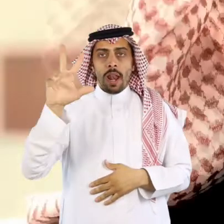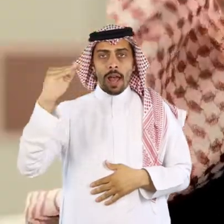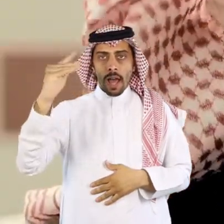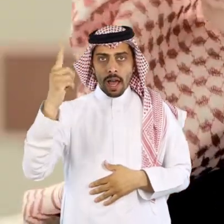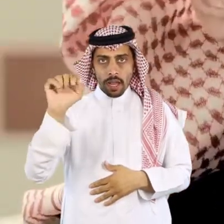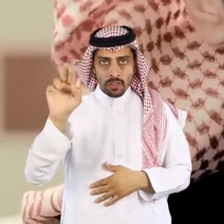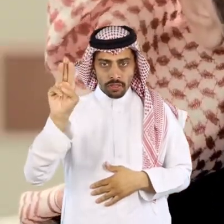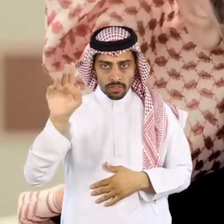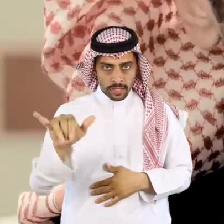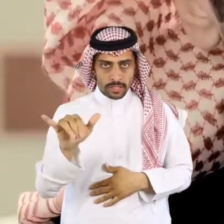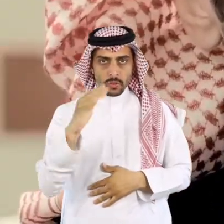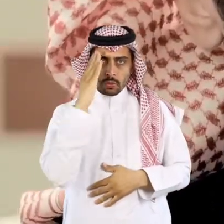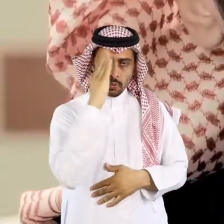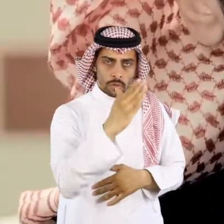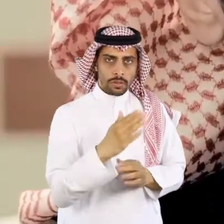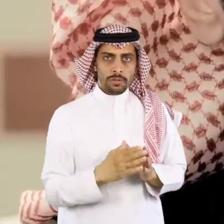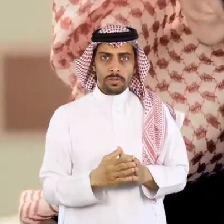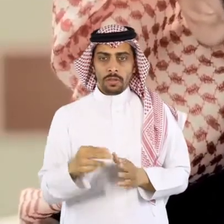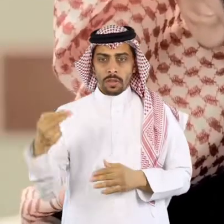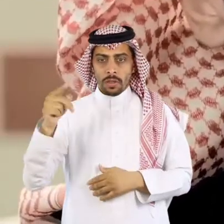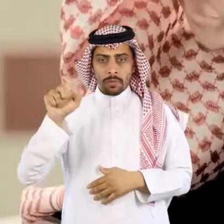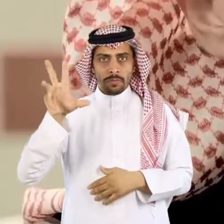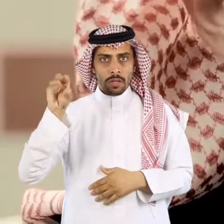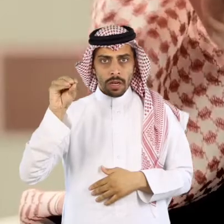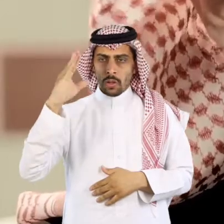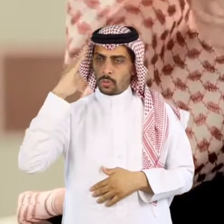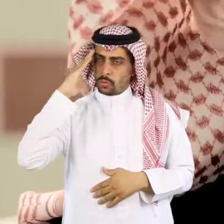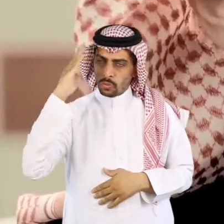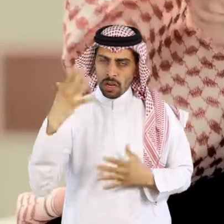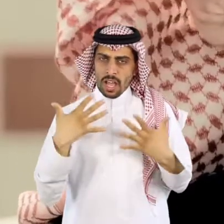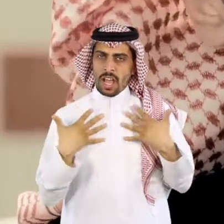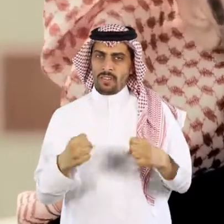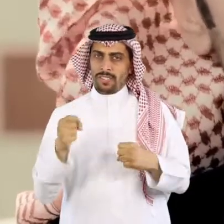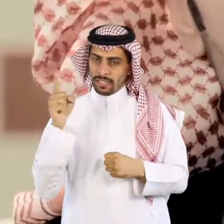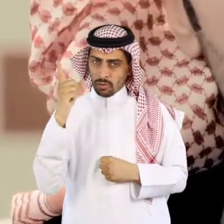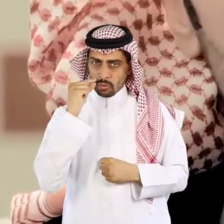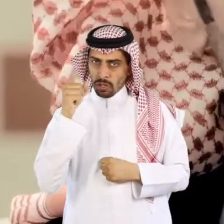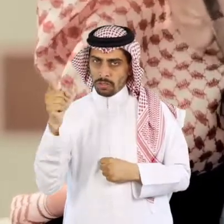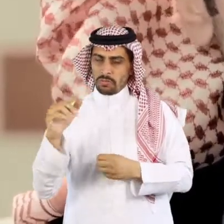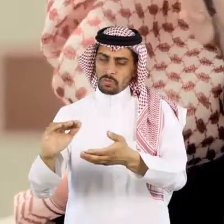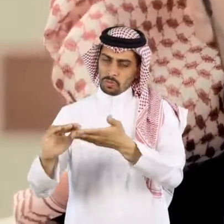معي، عبد الله جبر الموارد الله يعطيه العافية،